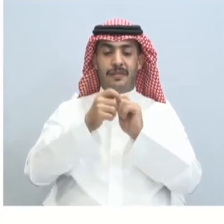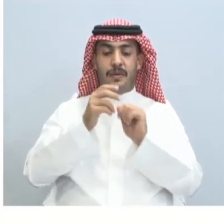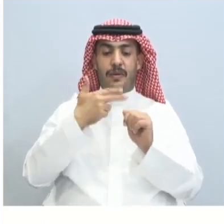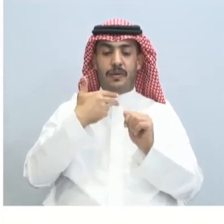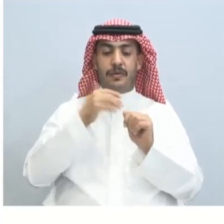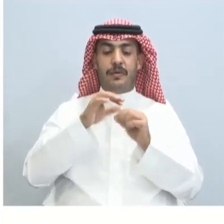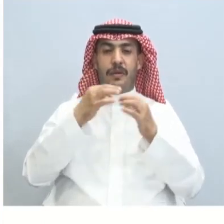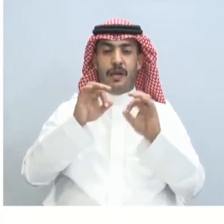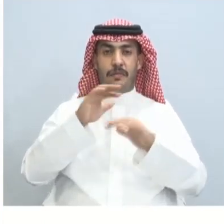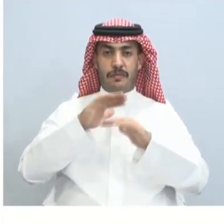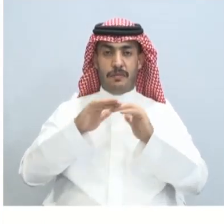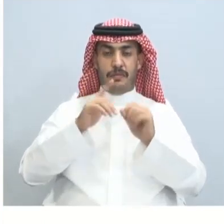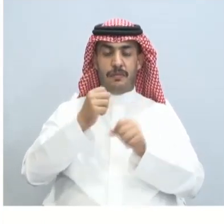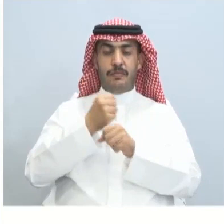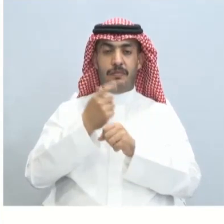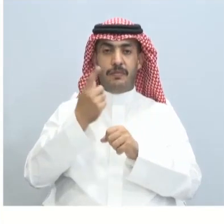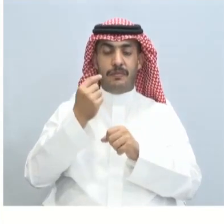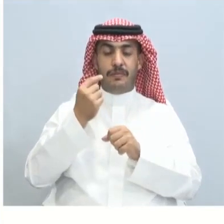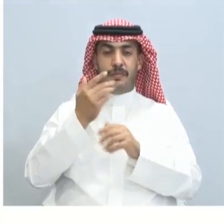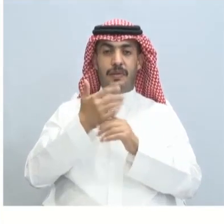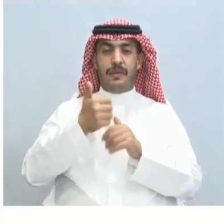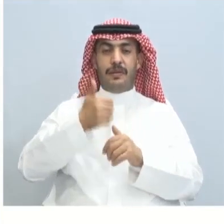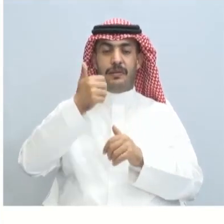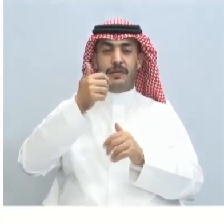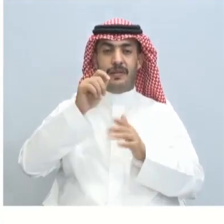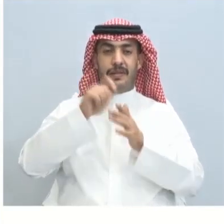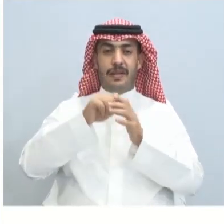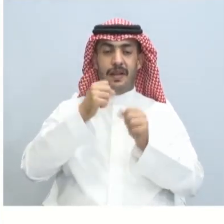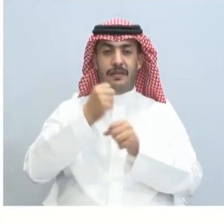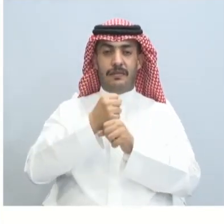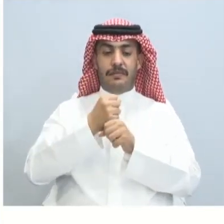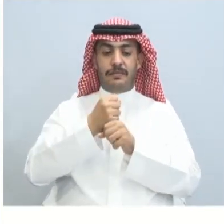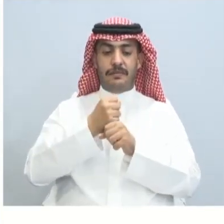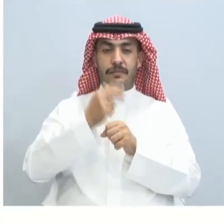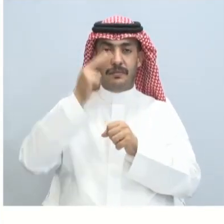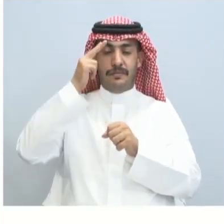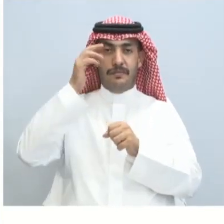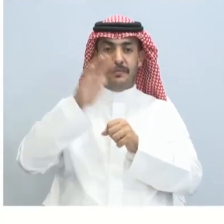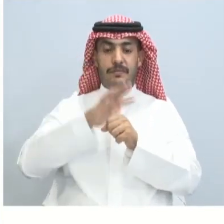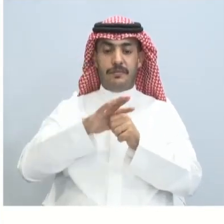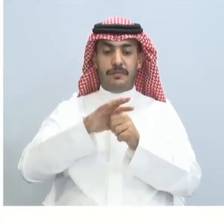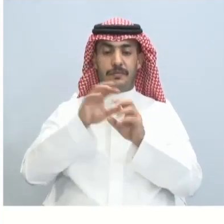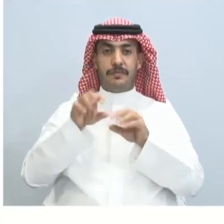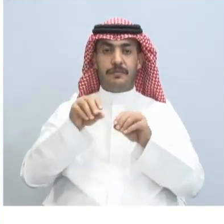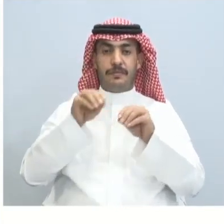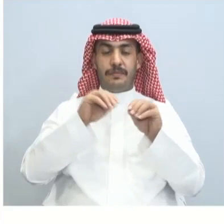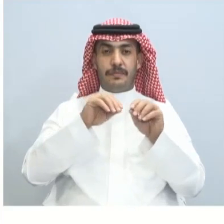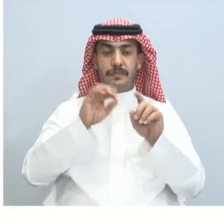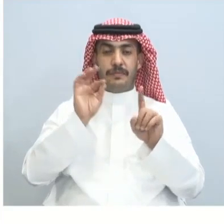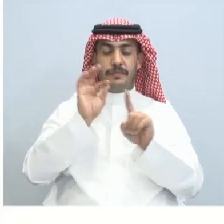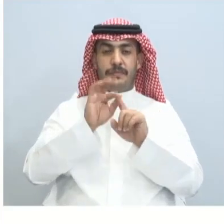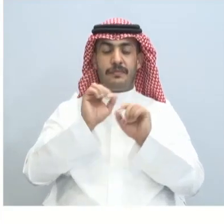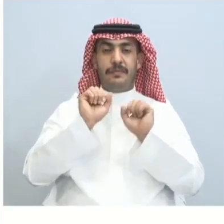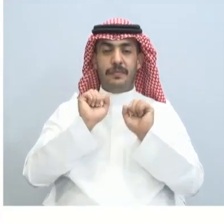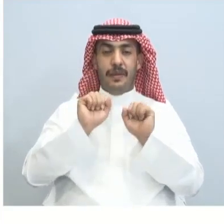الحكومي بكفاءه وفاعليه لتحسين اجراءات العمل اذا المملكه انتقلت نقله هائله فيما